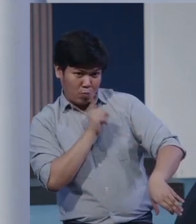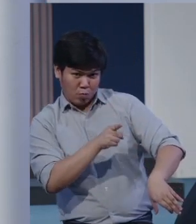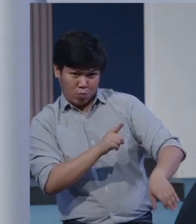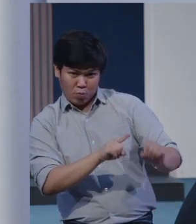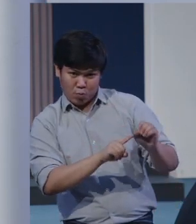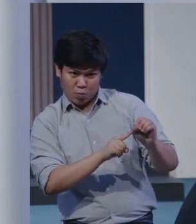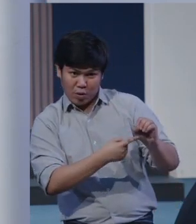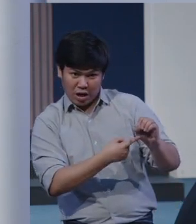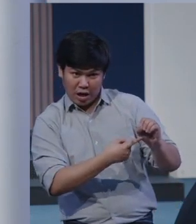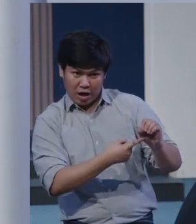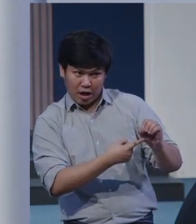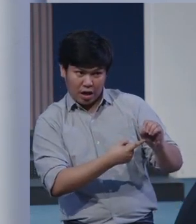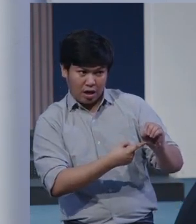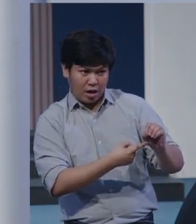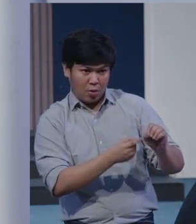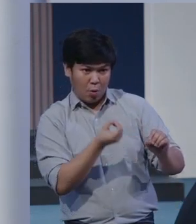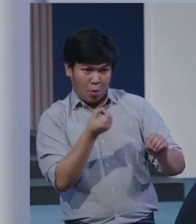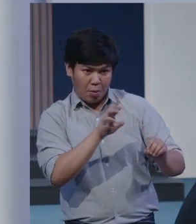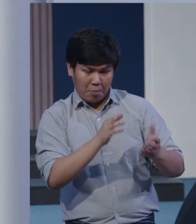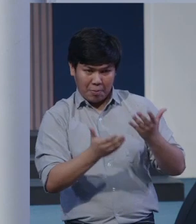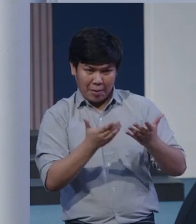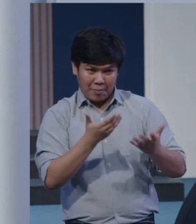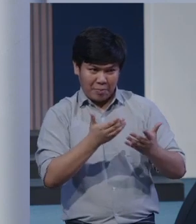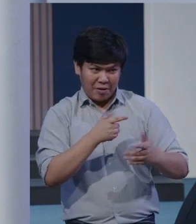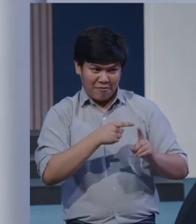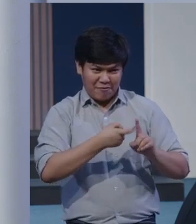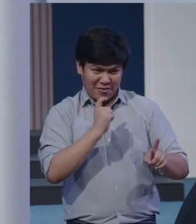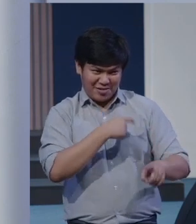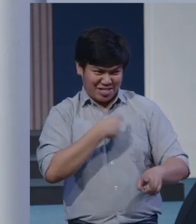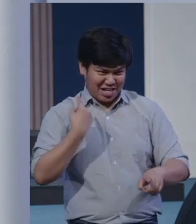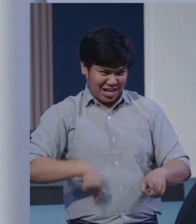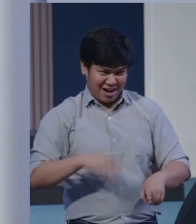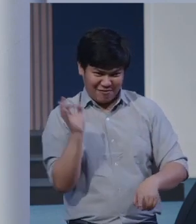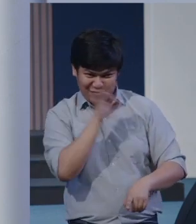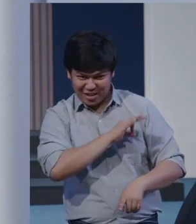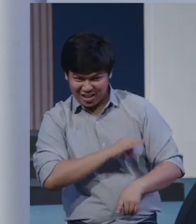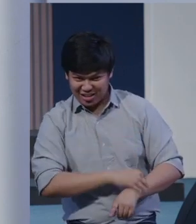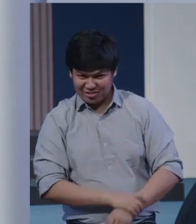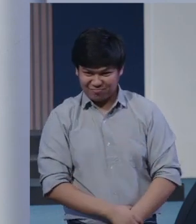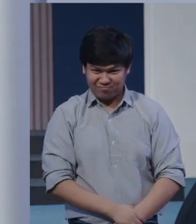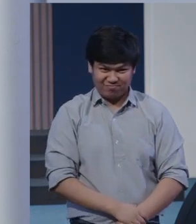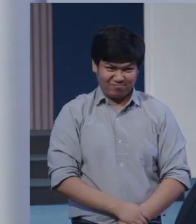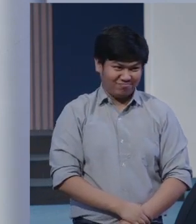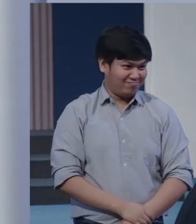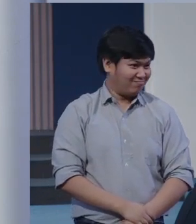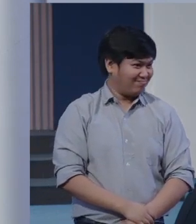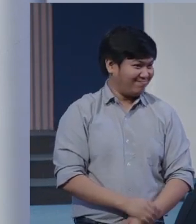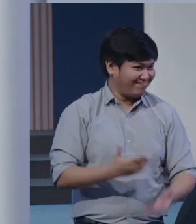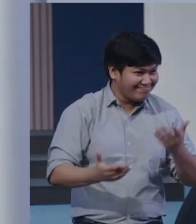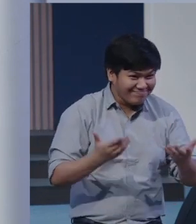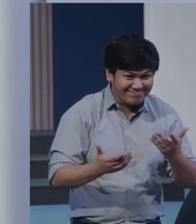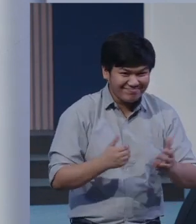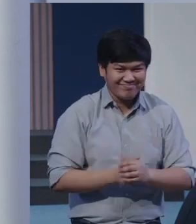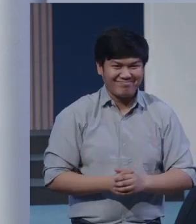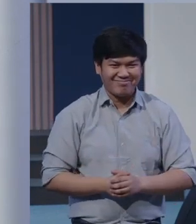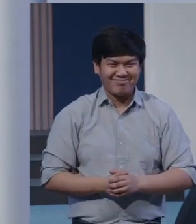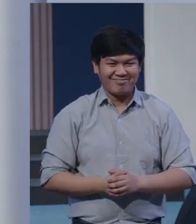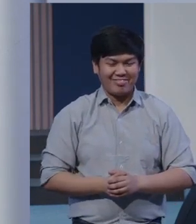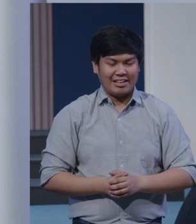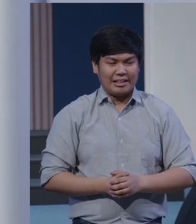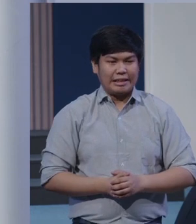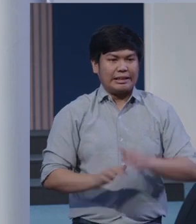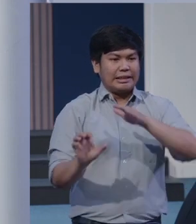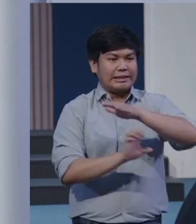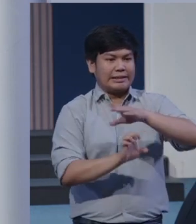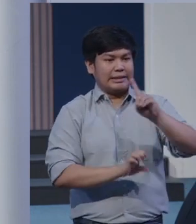totoo falsehood no falsehood At sabi kanina ni elder dyan ang